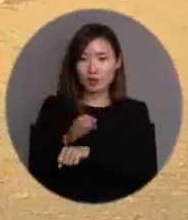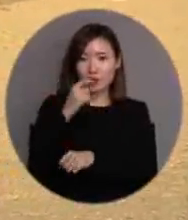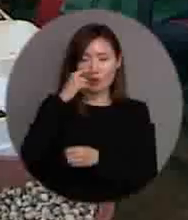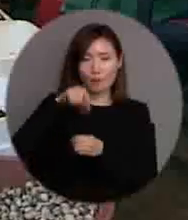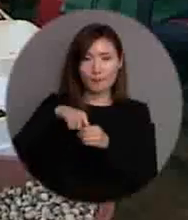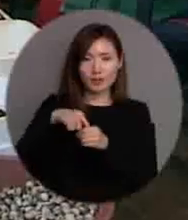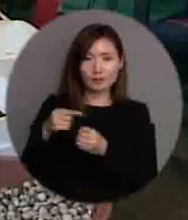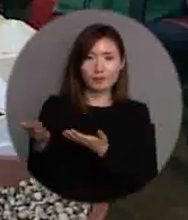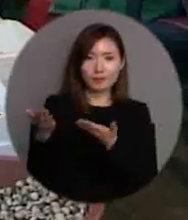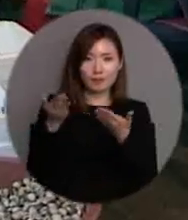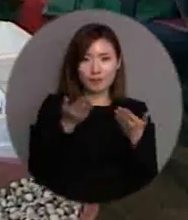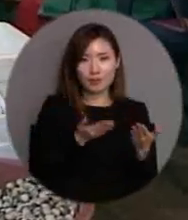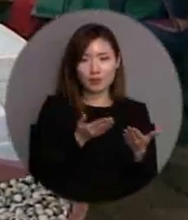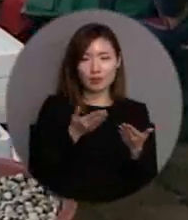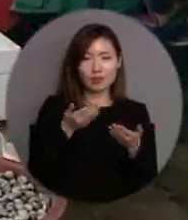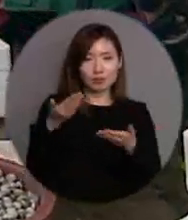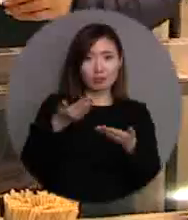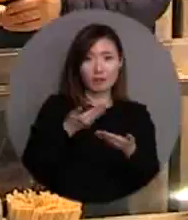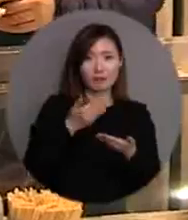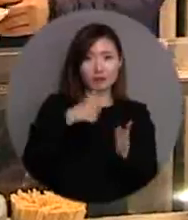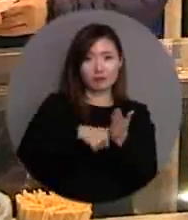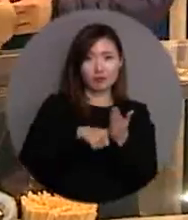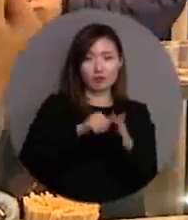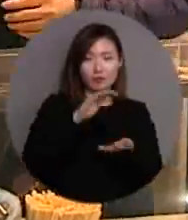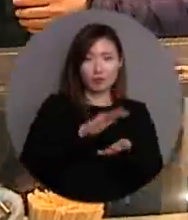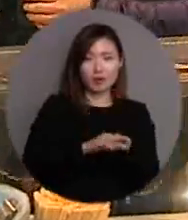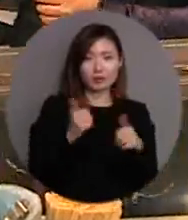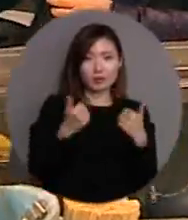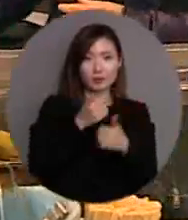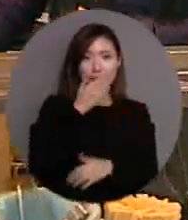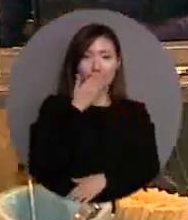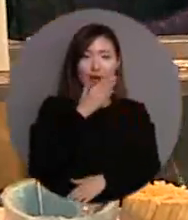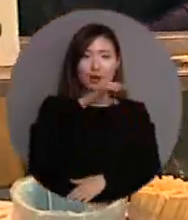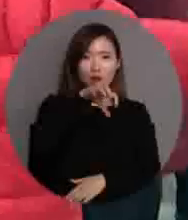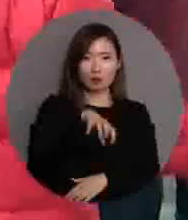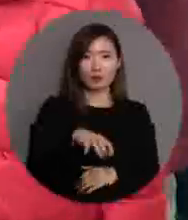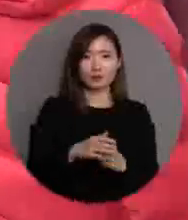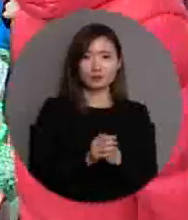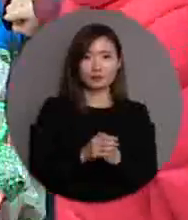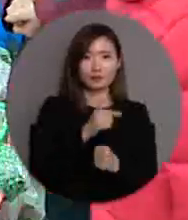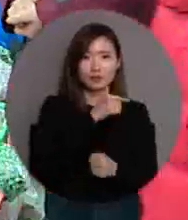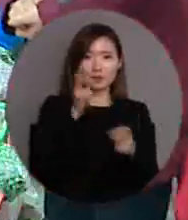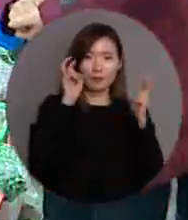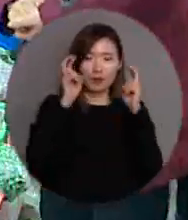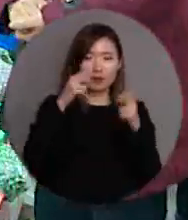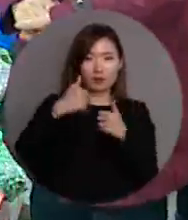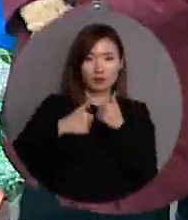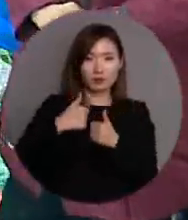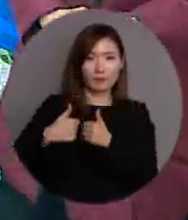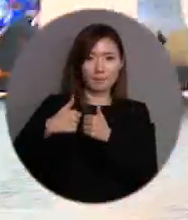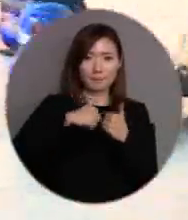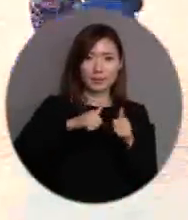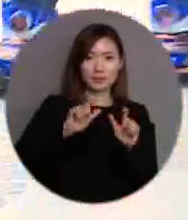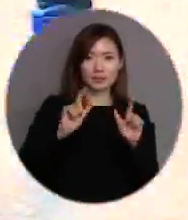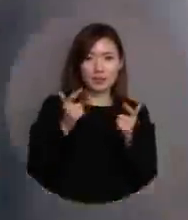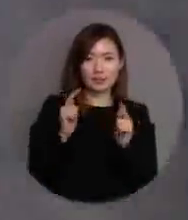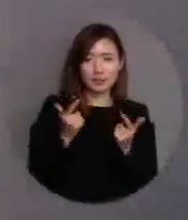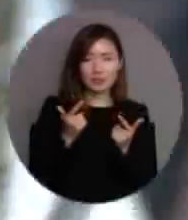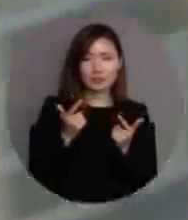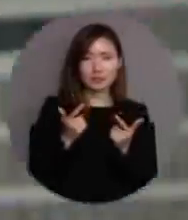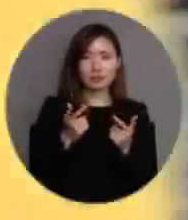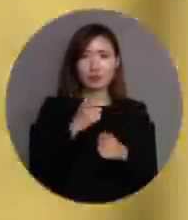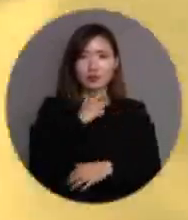배달하고 택배 도맡아 주고 상담도 해주는 커피 쇽 대형마트 와의 경쟁에서 밀리지 않겠다는